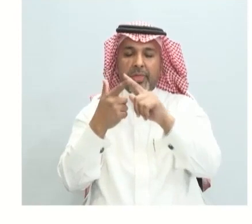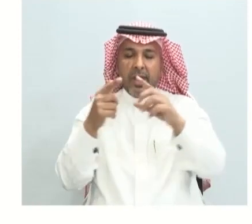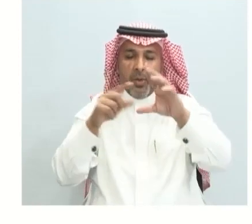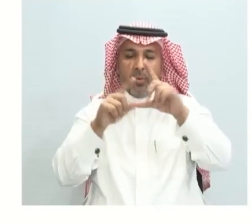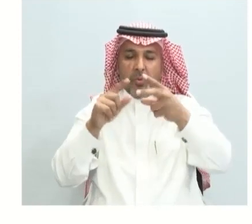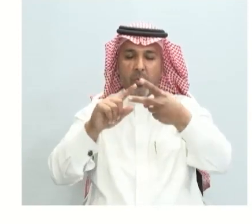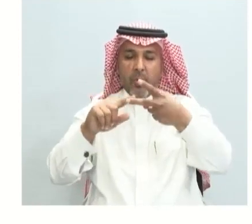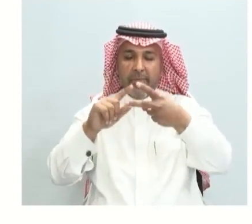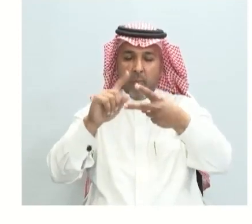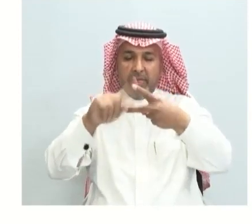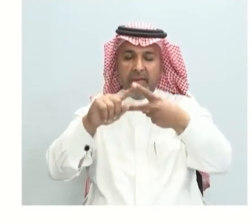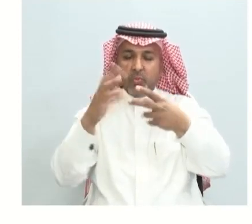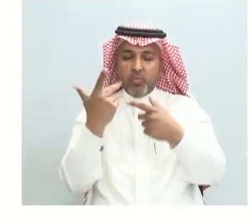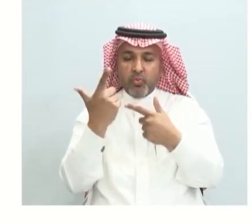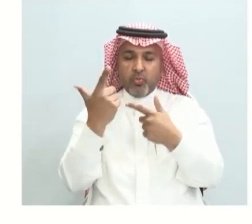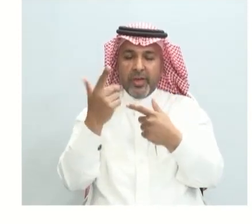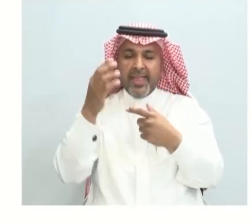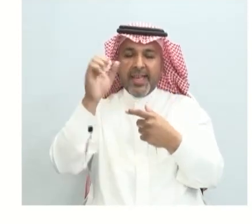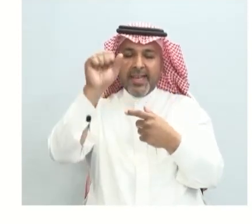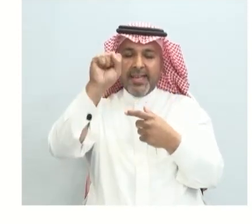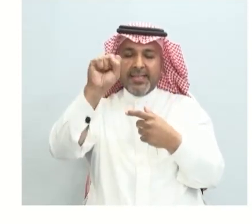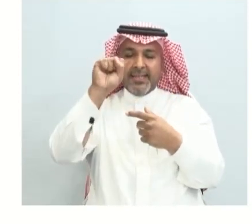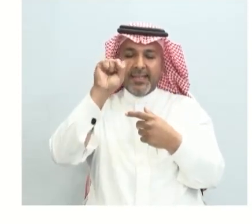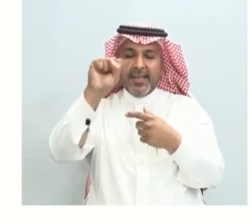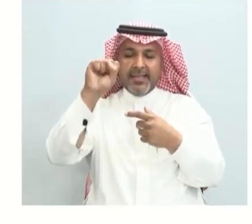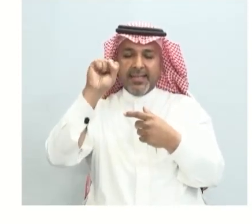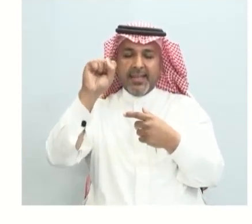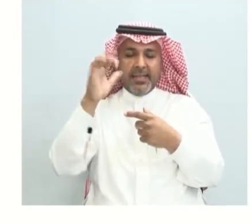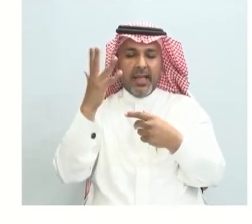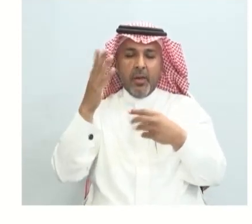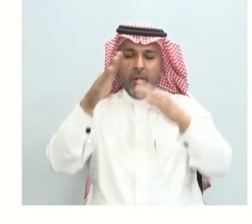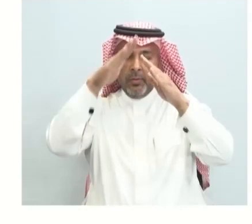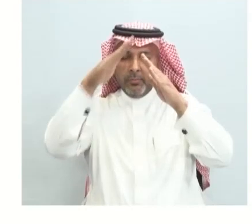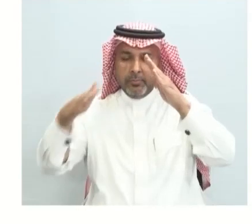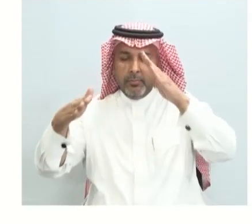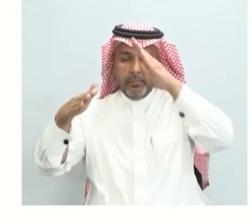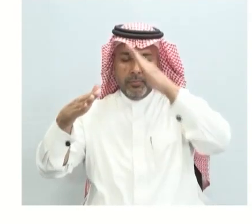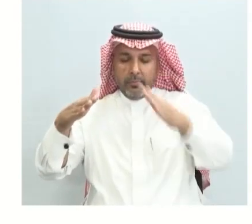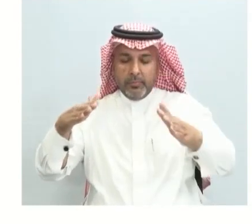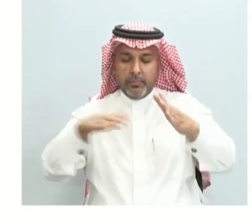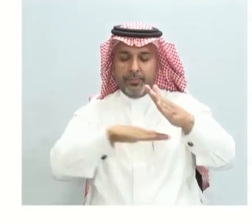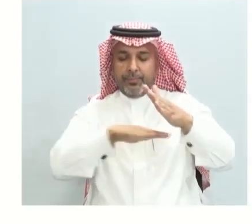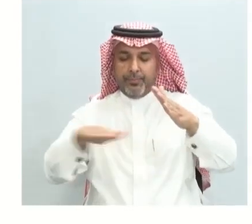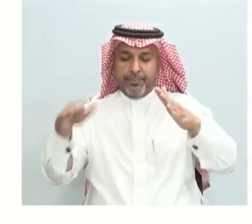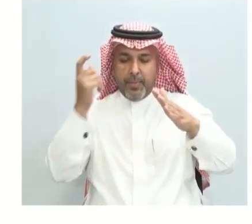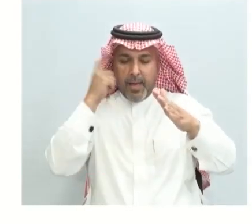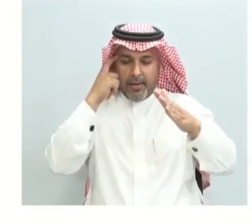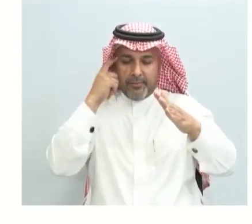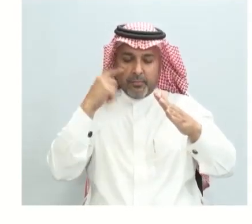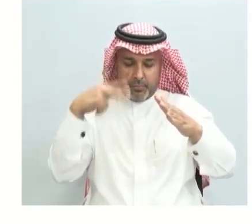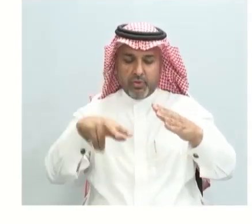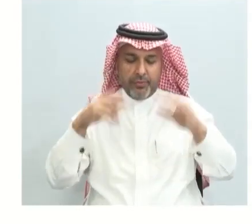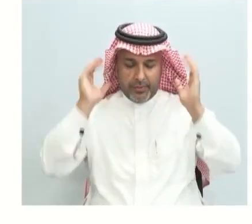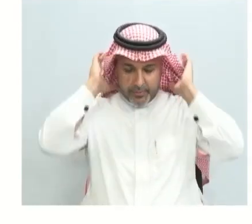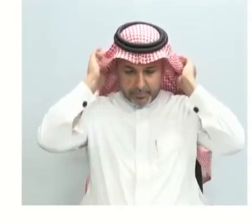الثلاثه بهذه الصوره فهذه يعني ان شاء الله اللي راح نتناقش عنها في درس اليوم نبدا